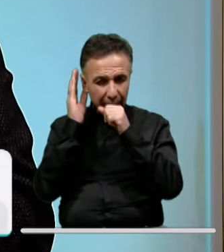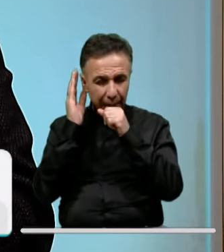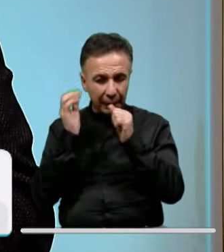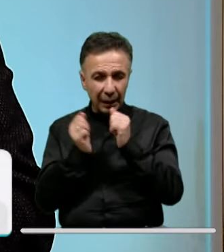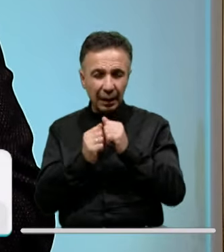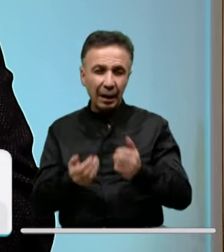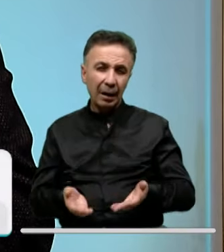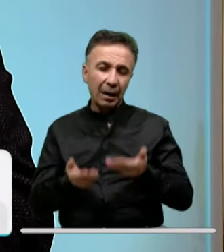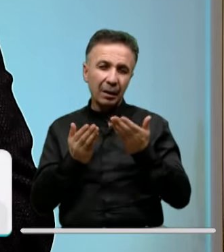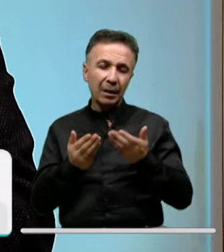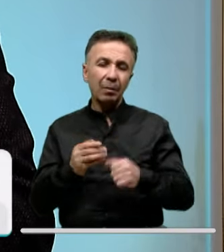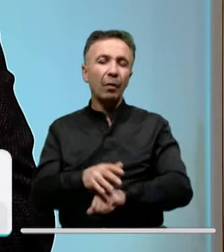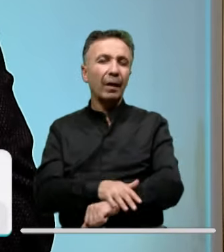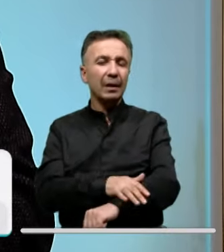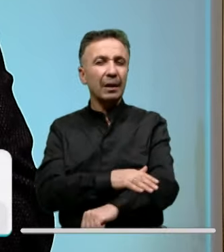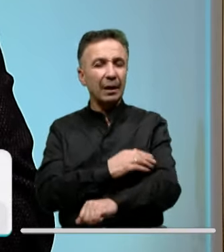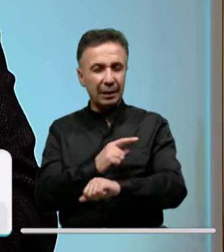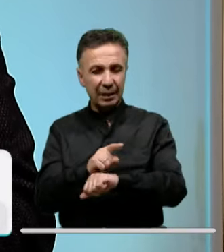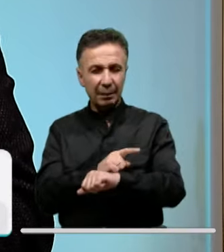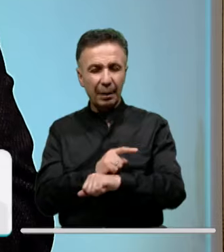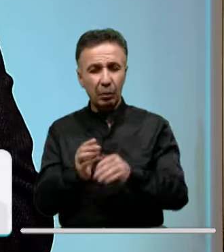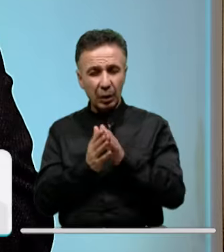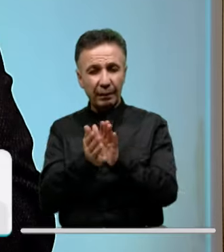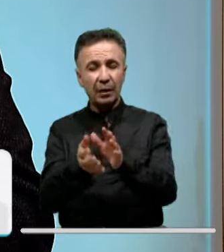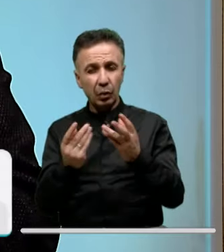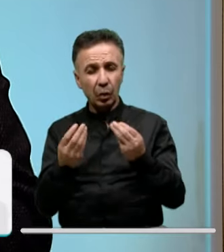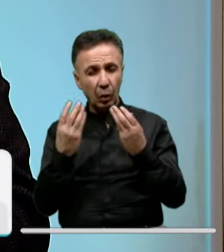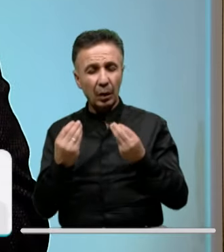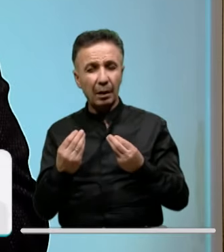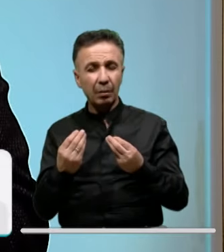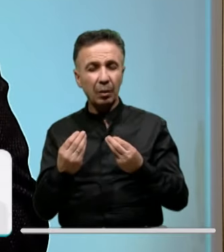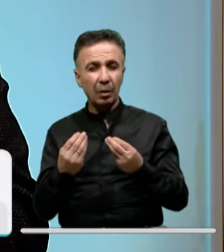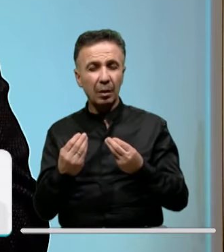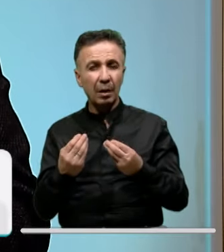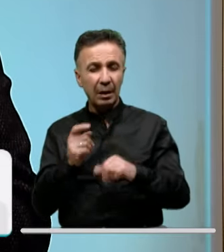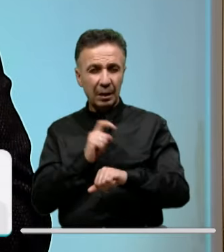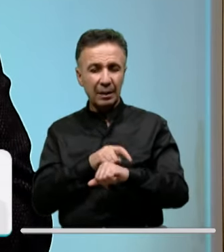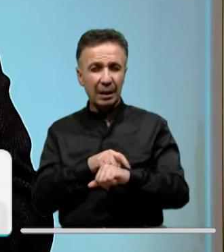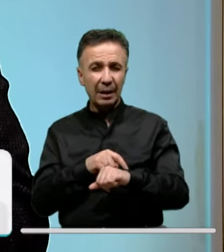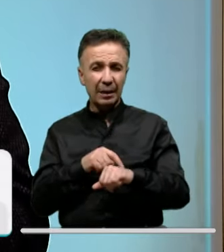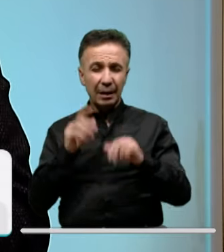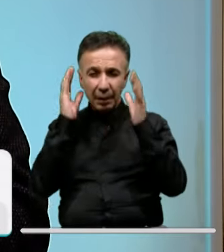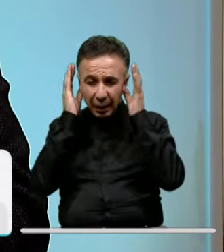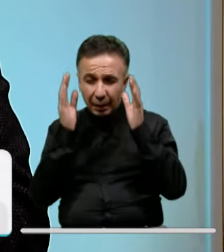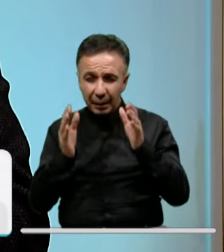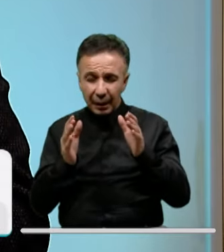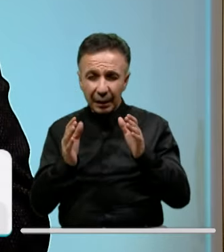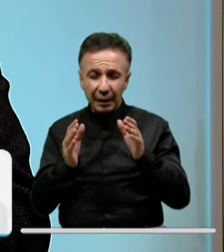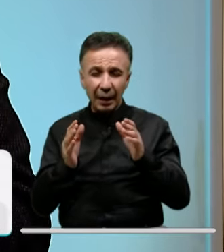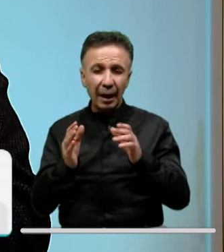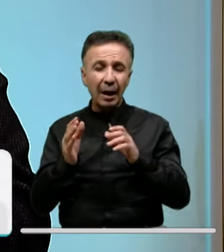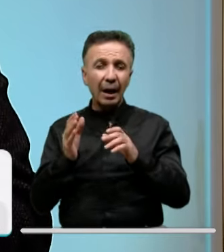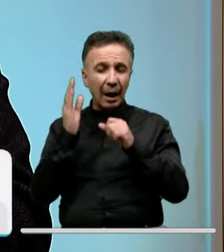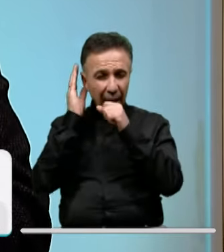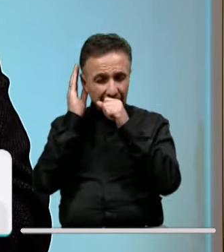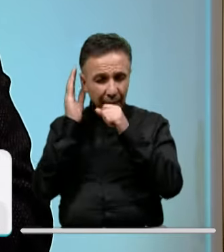ne yapsınlar? O faziletli anda sevabı, mükafatı bol olan o vakitte ibadetlerini yapsınlar diye ezan uygulamamız Ramazan dışında nedir?